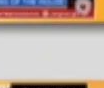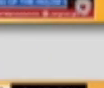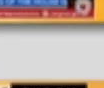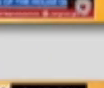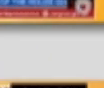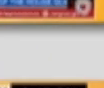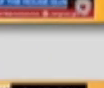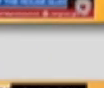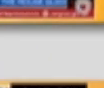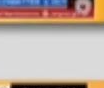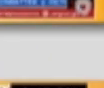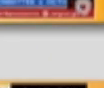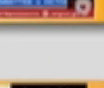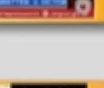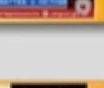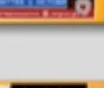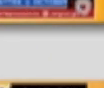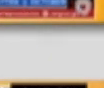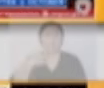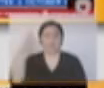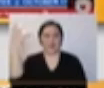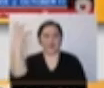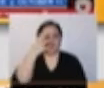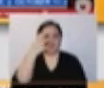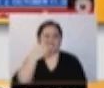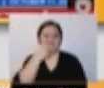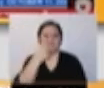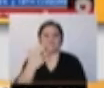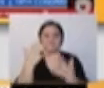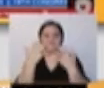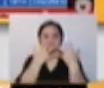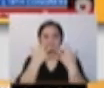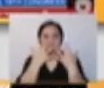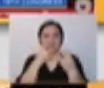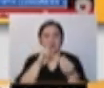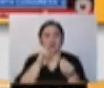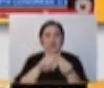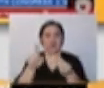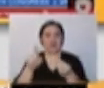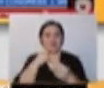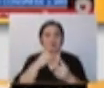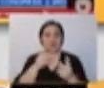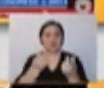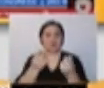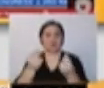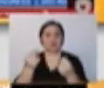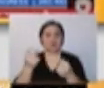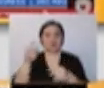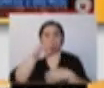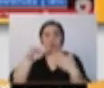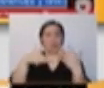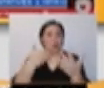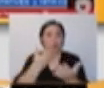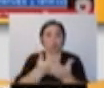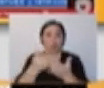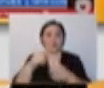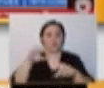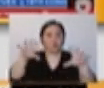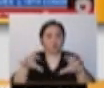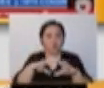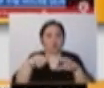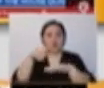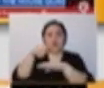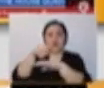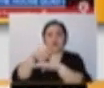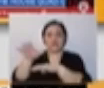OFW. Kasi ang OFW, galit na galit yan sa droga. Dahil yung kanilang pinaghirapan doon sa abroad, pinadala dito sa mga anak nila, yung mga anak nila dito